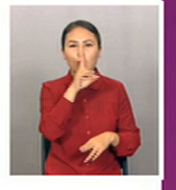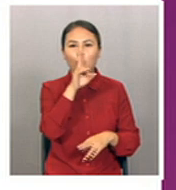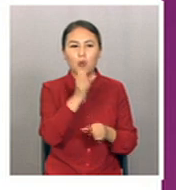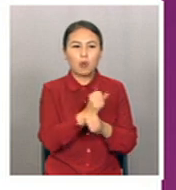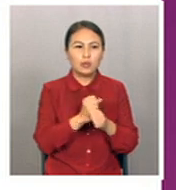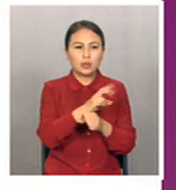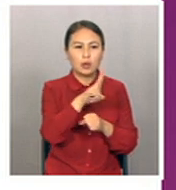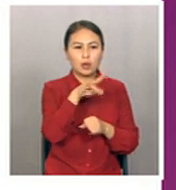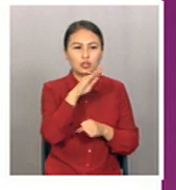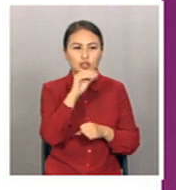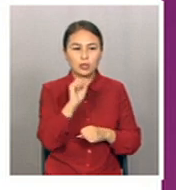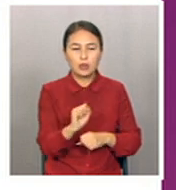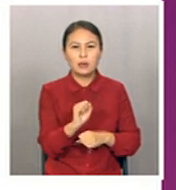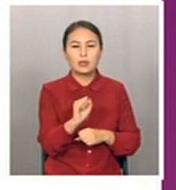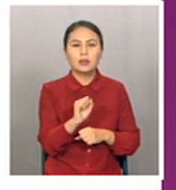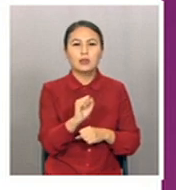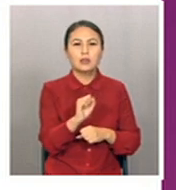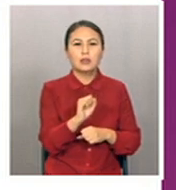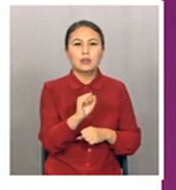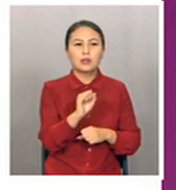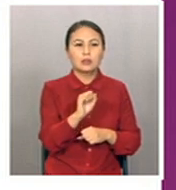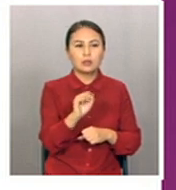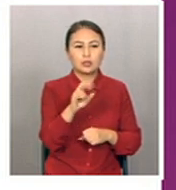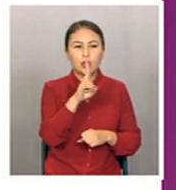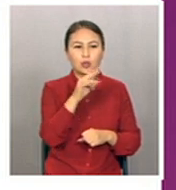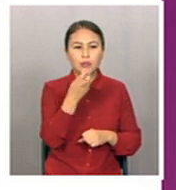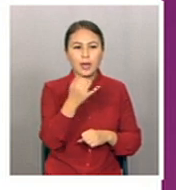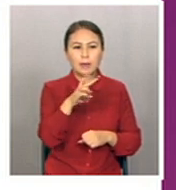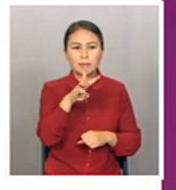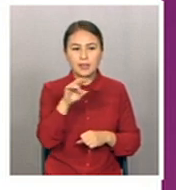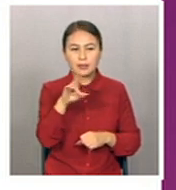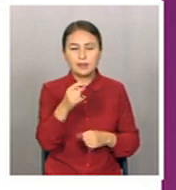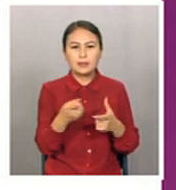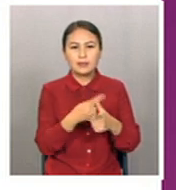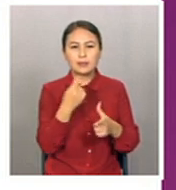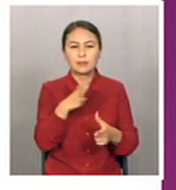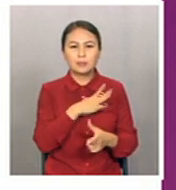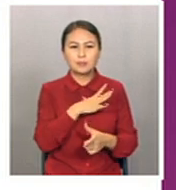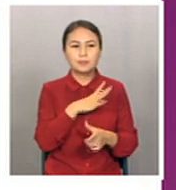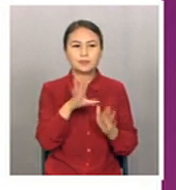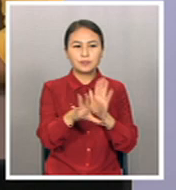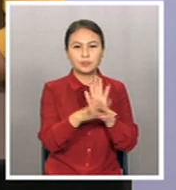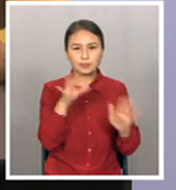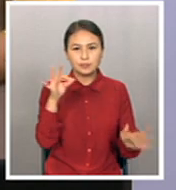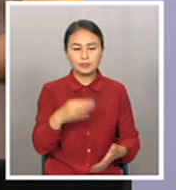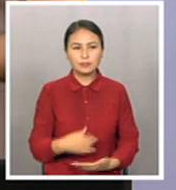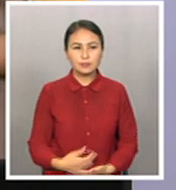Тәуке ханның тікелей ұрпағы Қоңырқұлжа Құдайменді сайланған болатын.